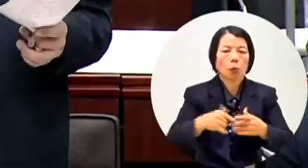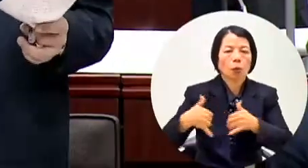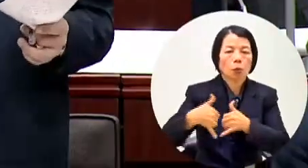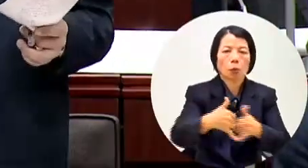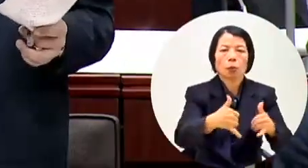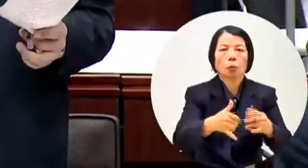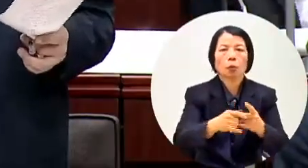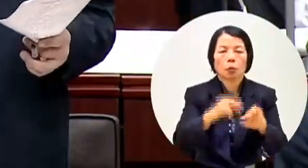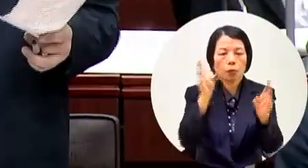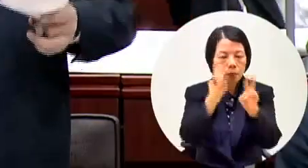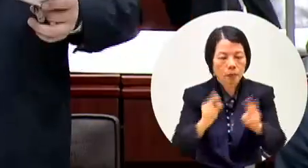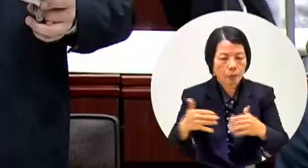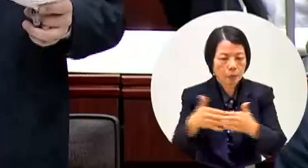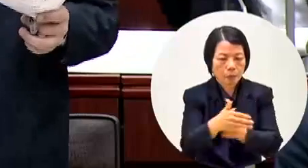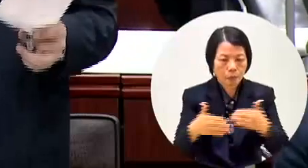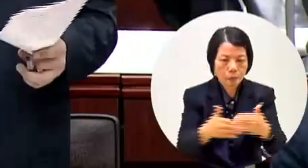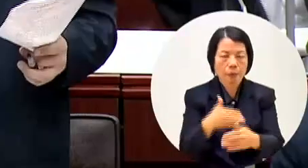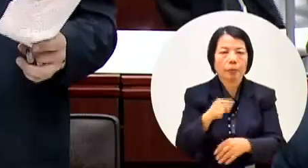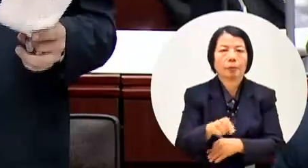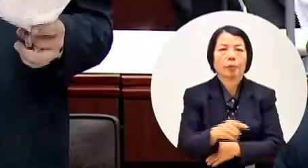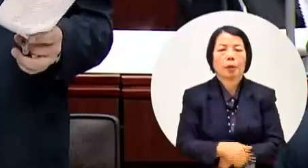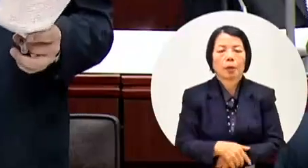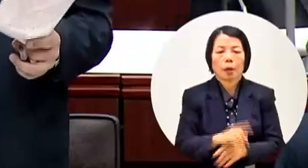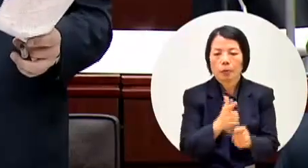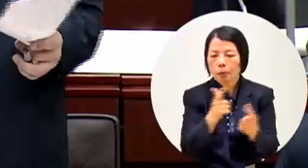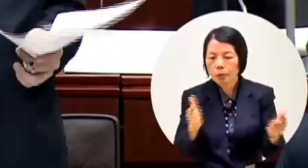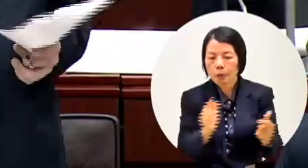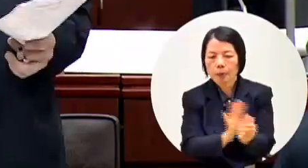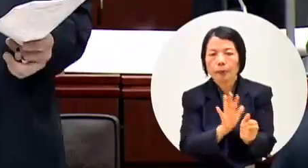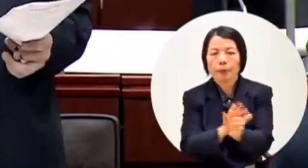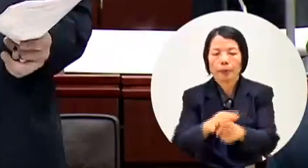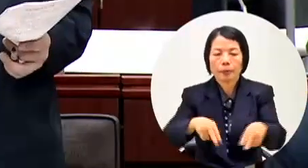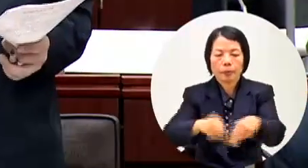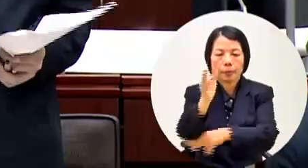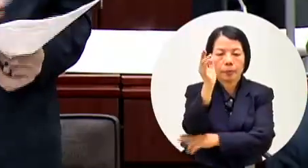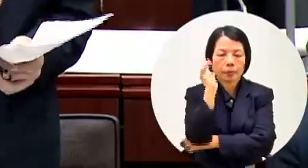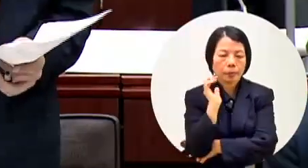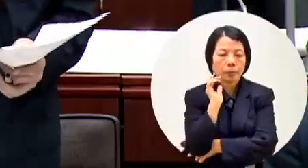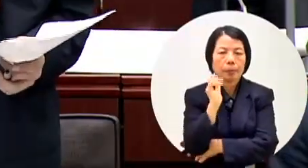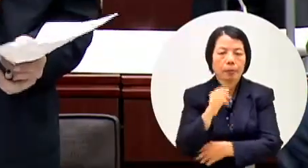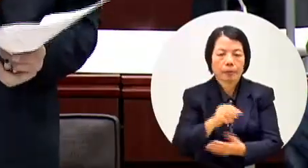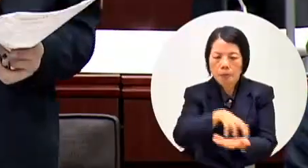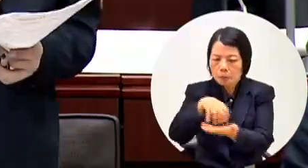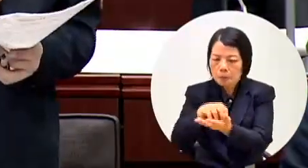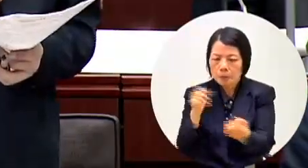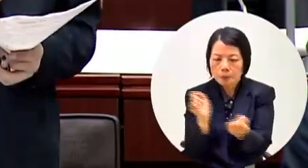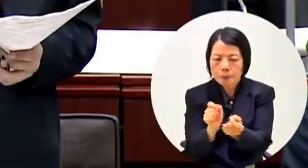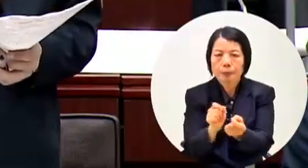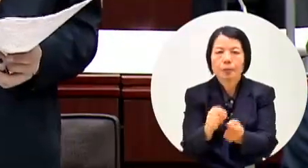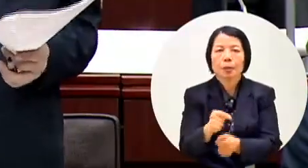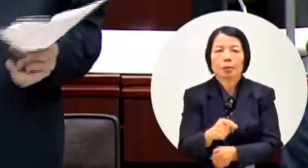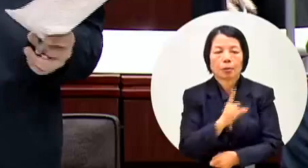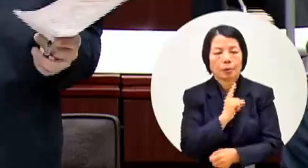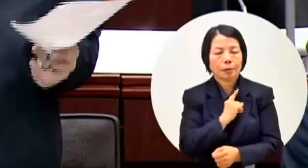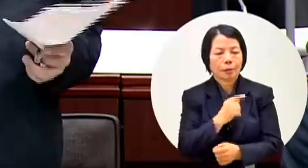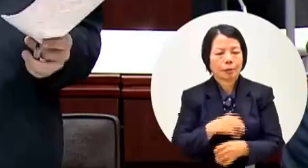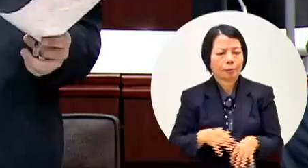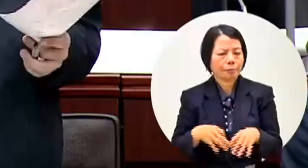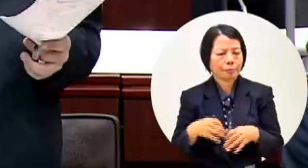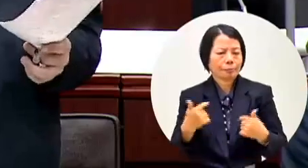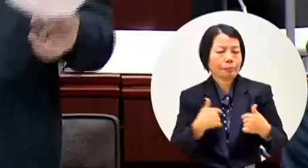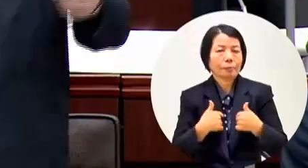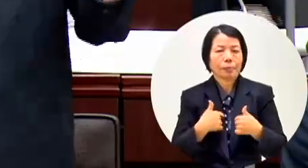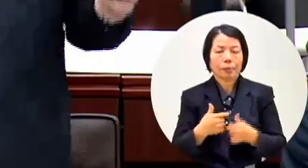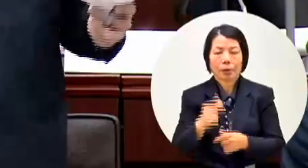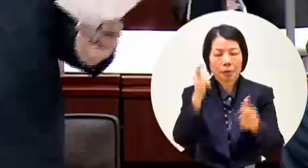电通，然后呢，各方面协助它行政程序简化。我们知道自己吃几碗饭嘛，市政府有什么能力